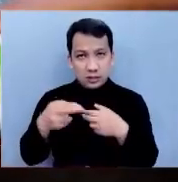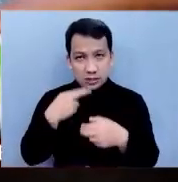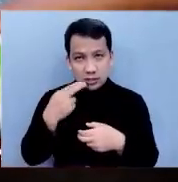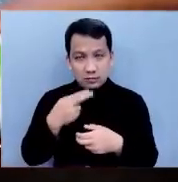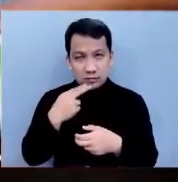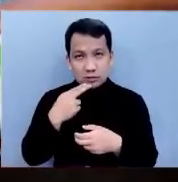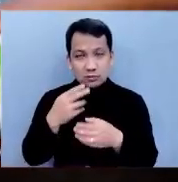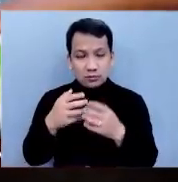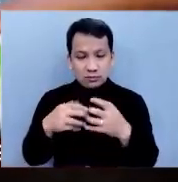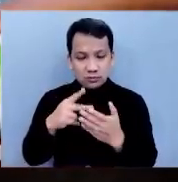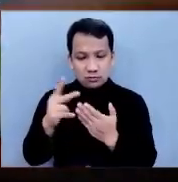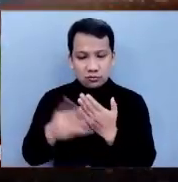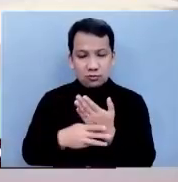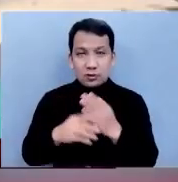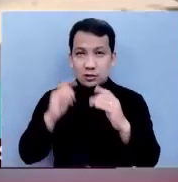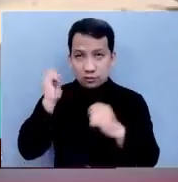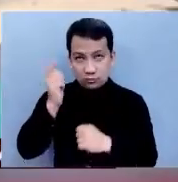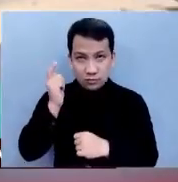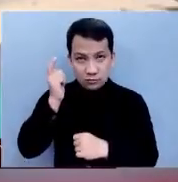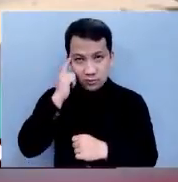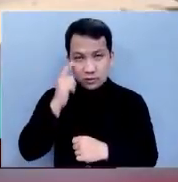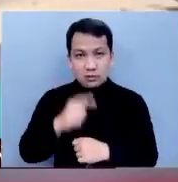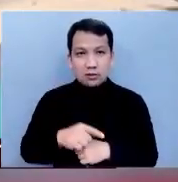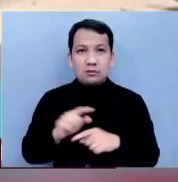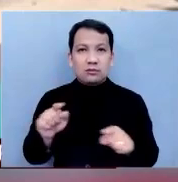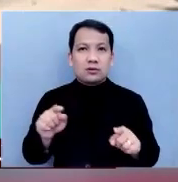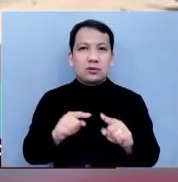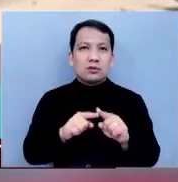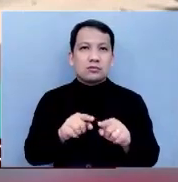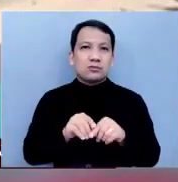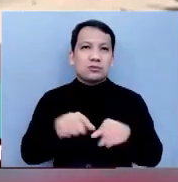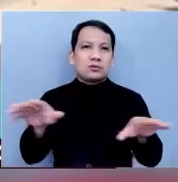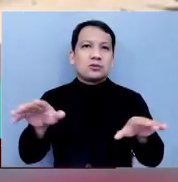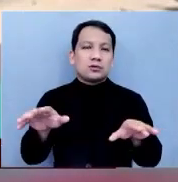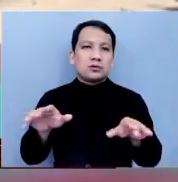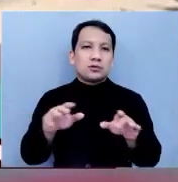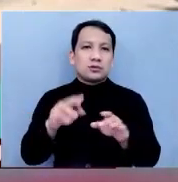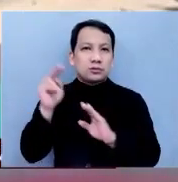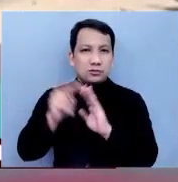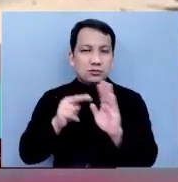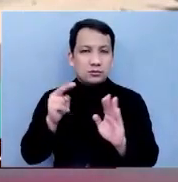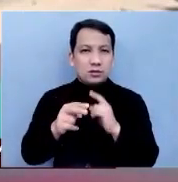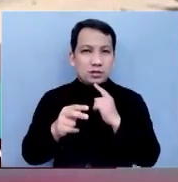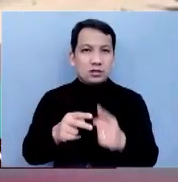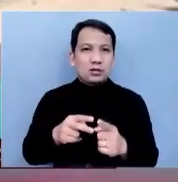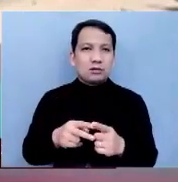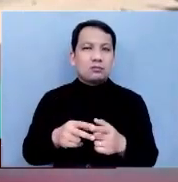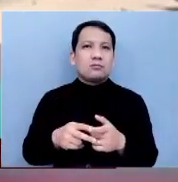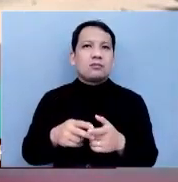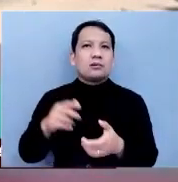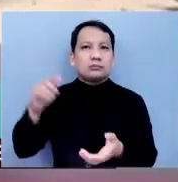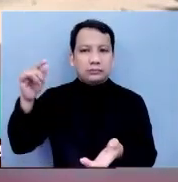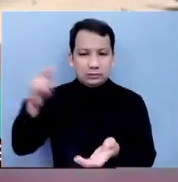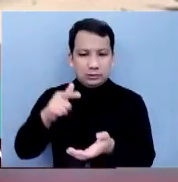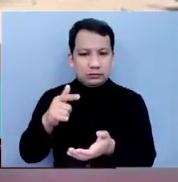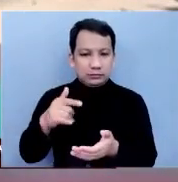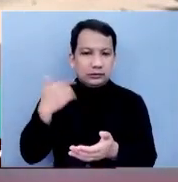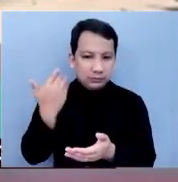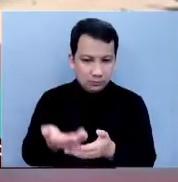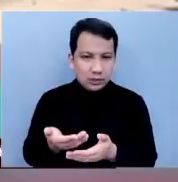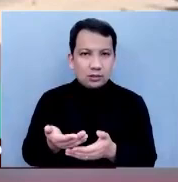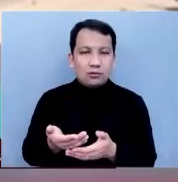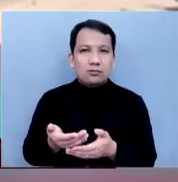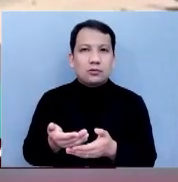Mechanization Program ng pamahalaan. Kasabay po nito, kumalat online ang isang video na nagsasabing muntik na raw mamatay ang Pangulo dahil